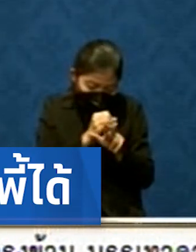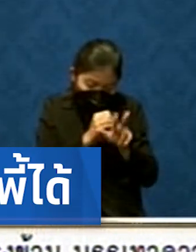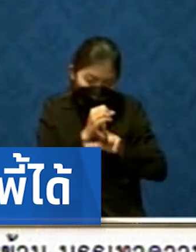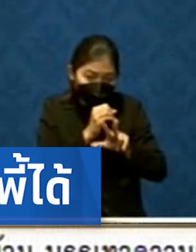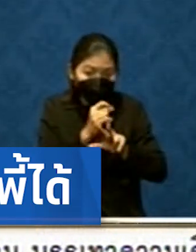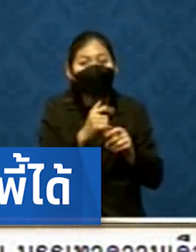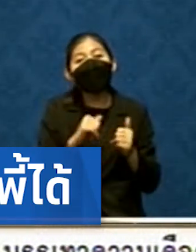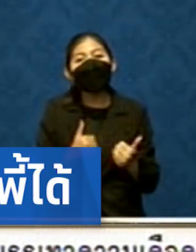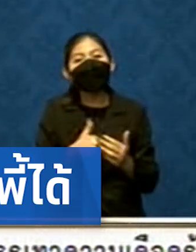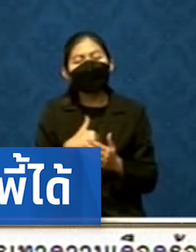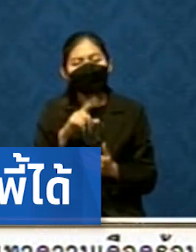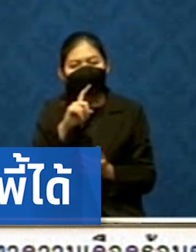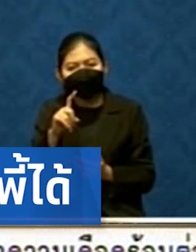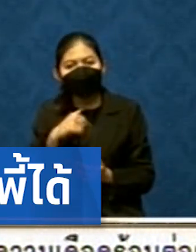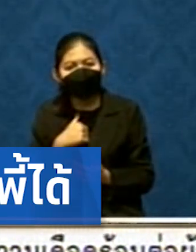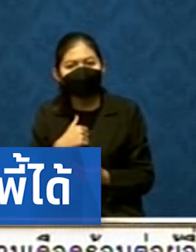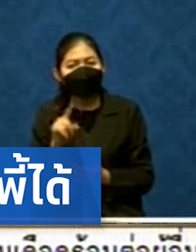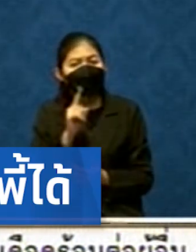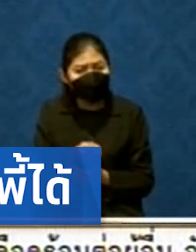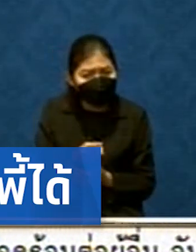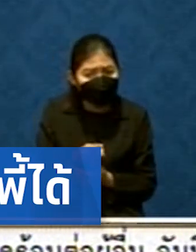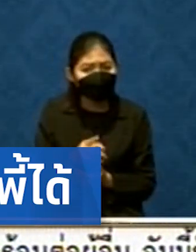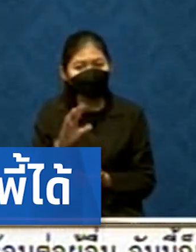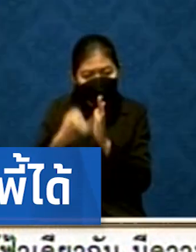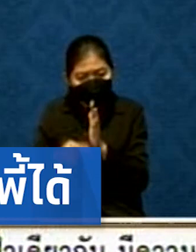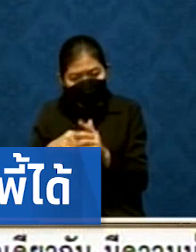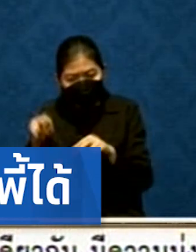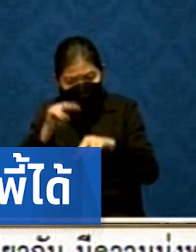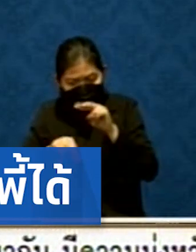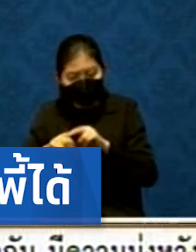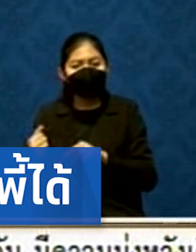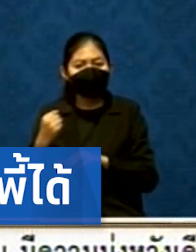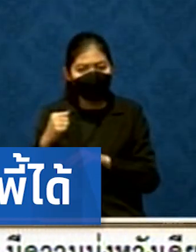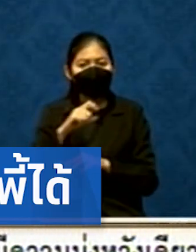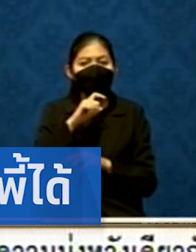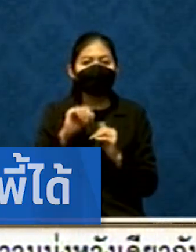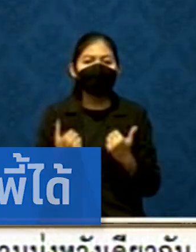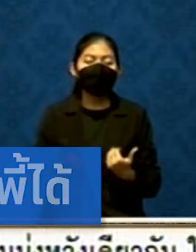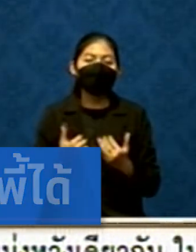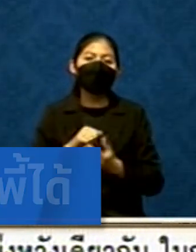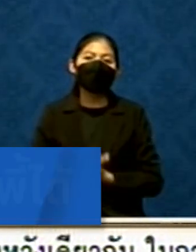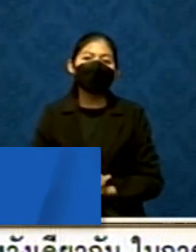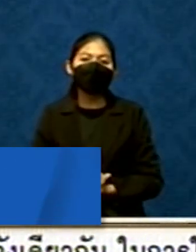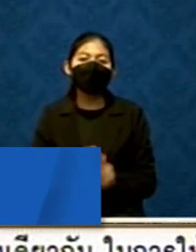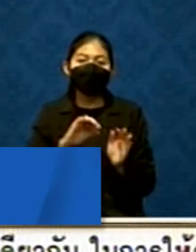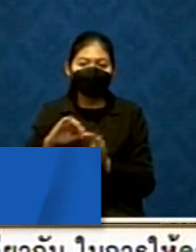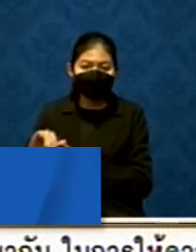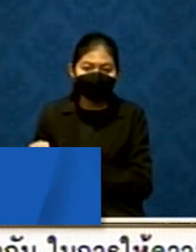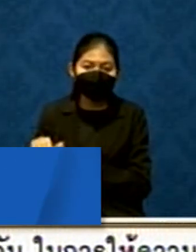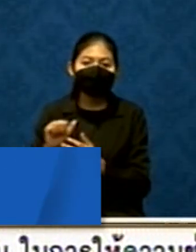ไรดิฉันขอให้ทางท่านรัฐมนตรีได้ชี้แจงด้วยนะคะ ส่วนในกรณีของเรื่อง